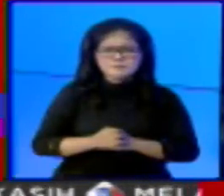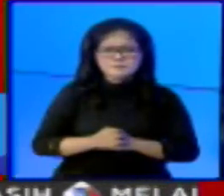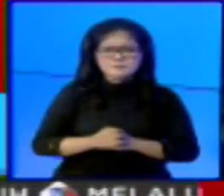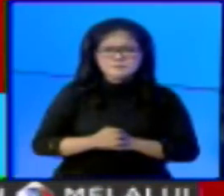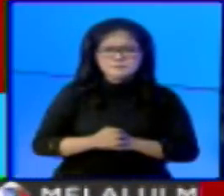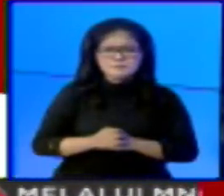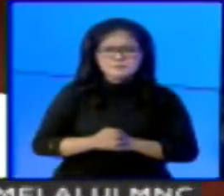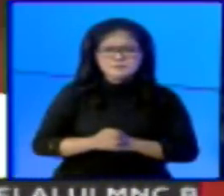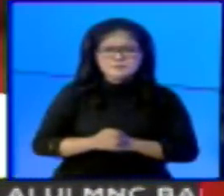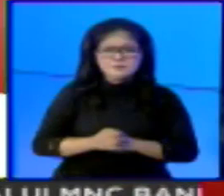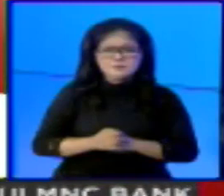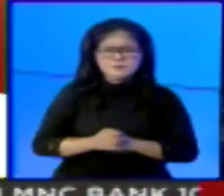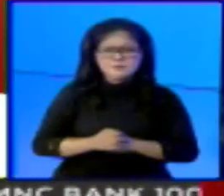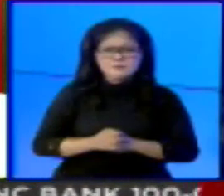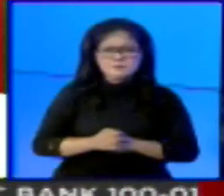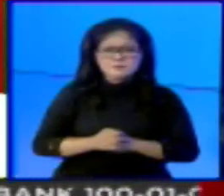Padang.